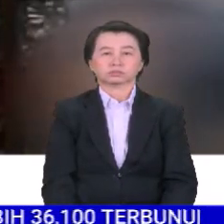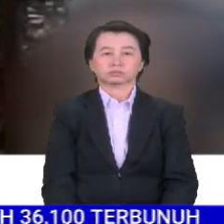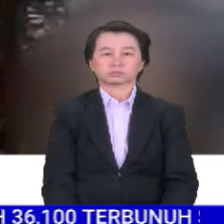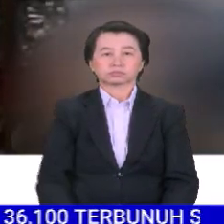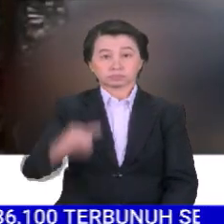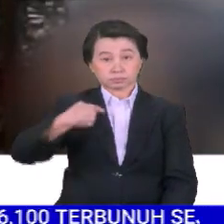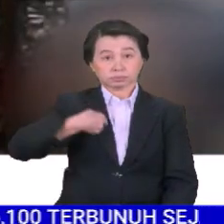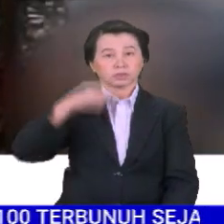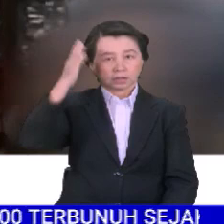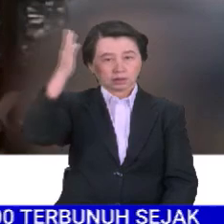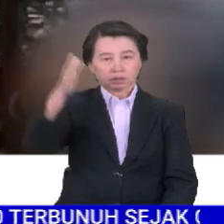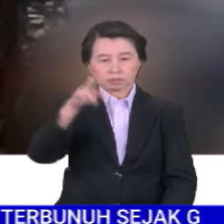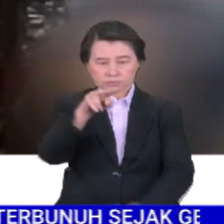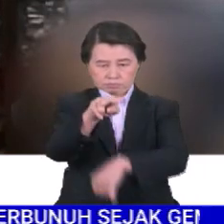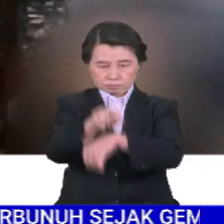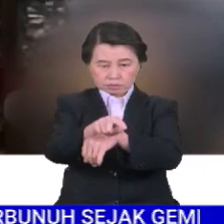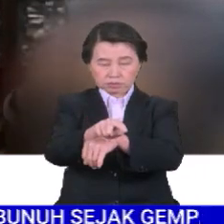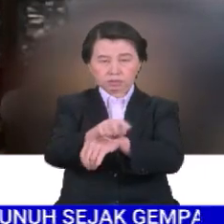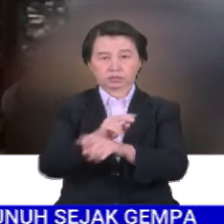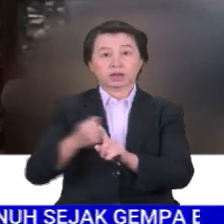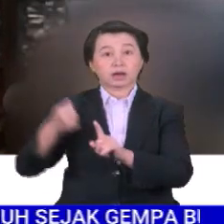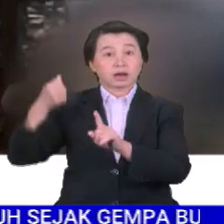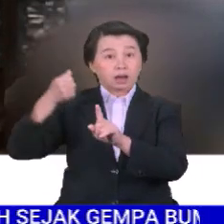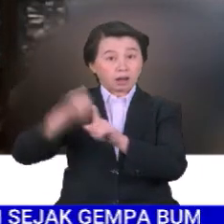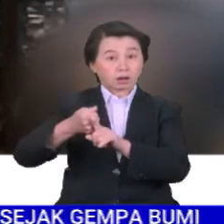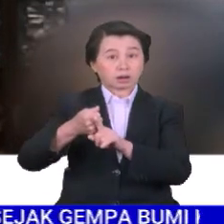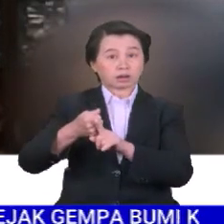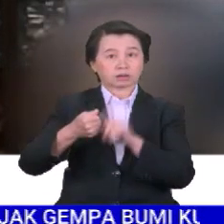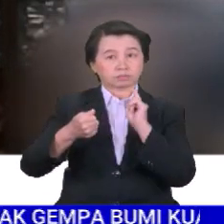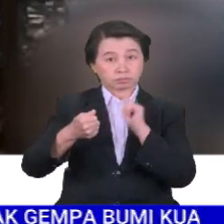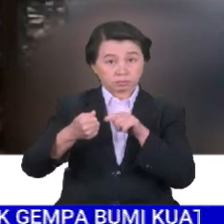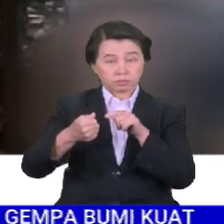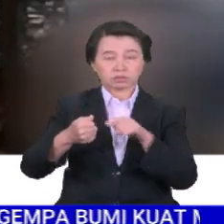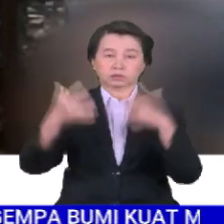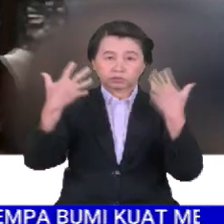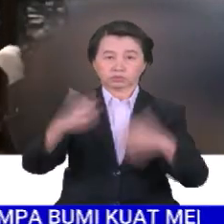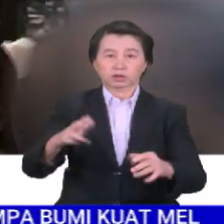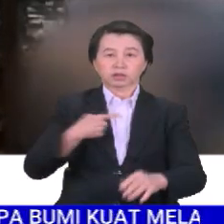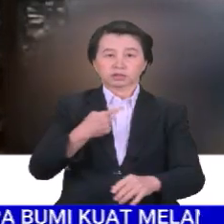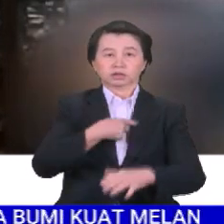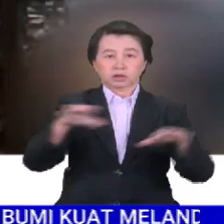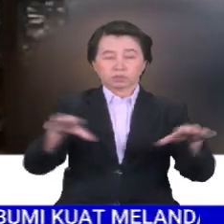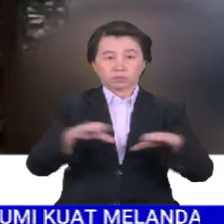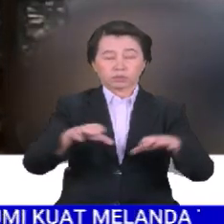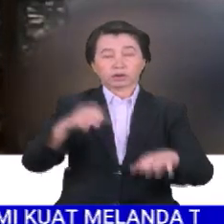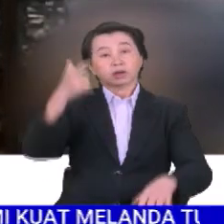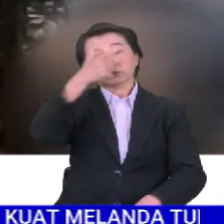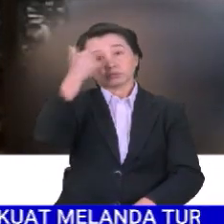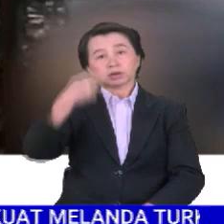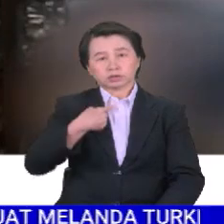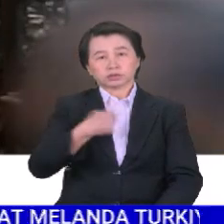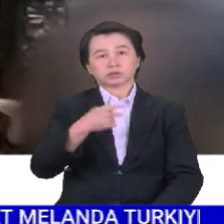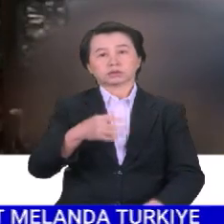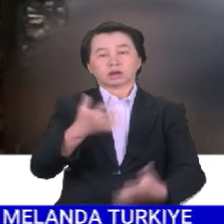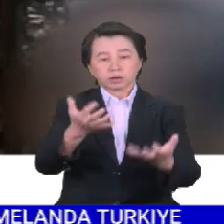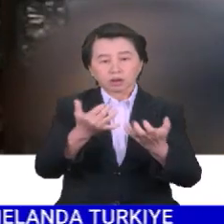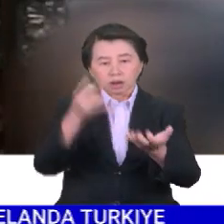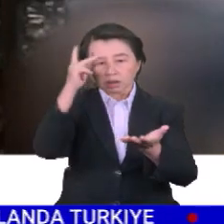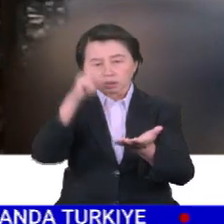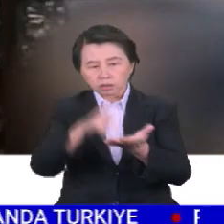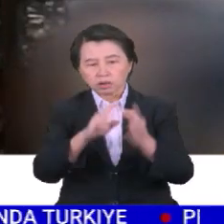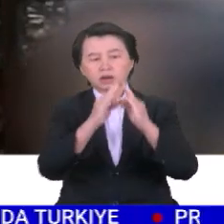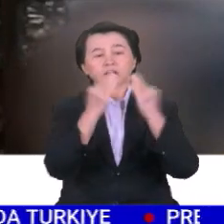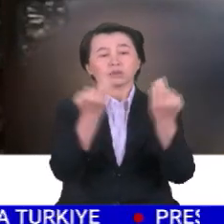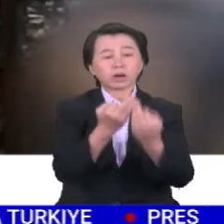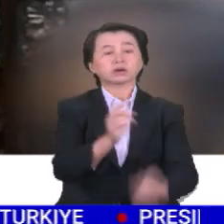Saya akan pantau. Arahan ini telah kita lakukan kerana kita telah kenal pasti